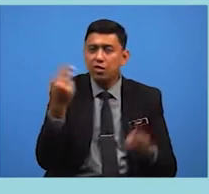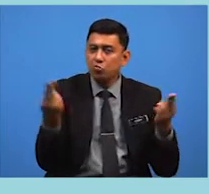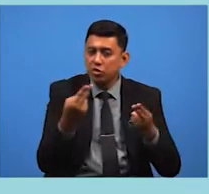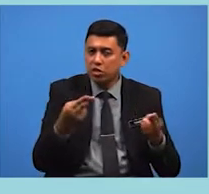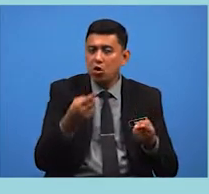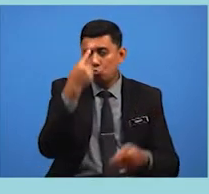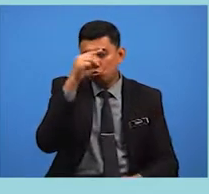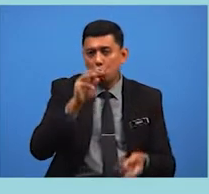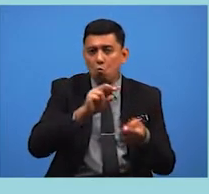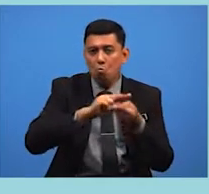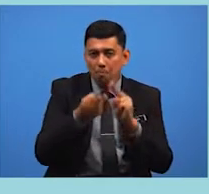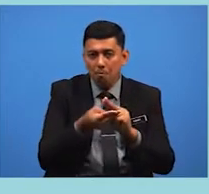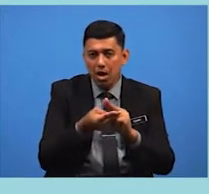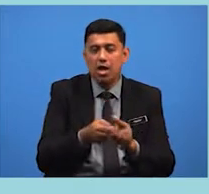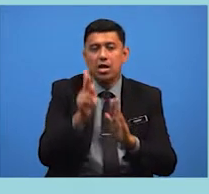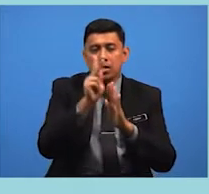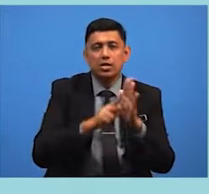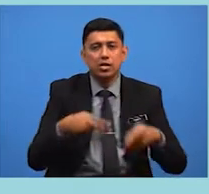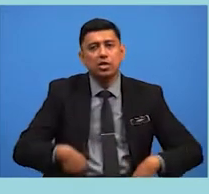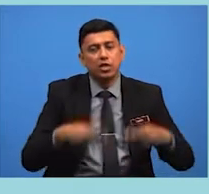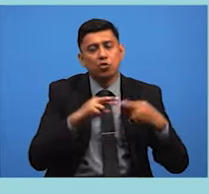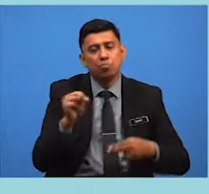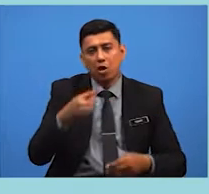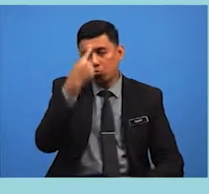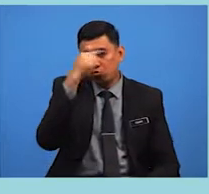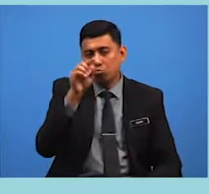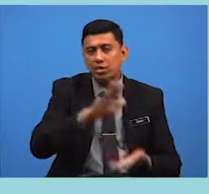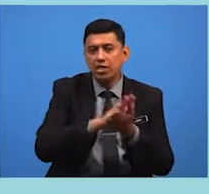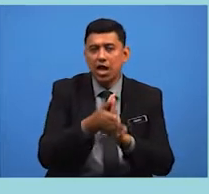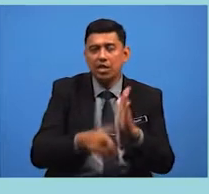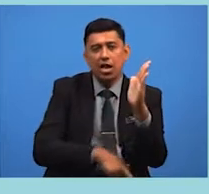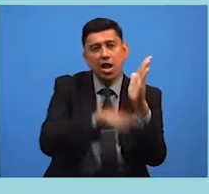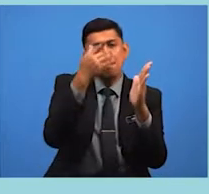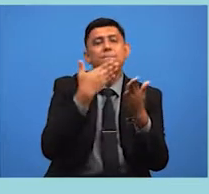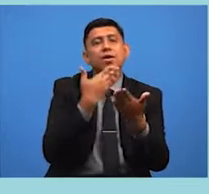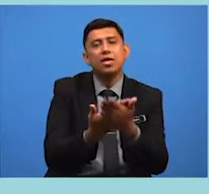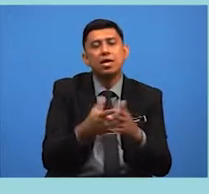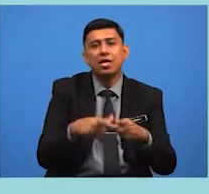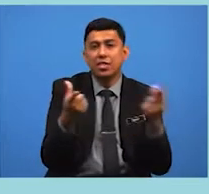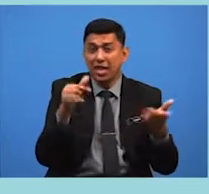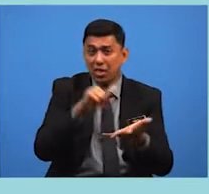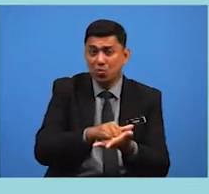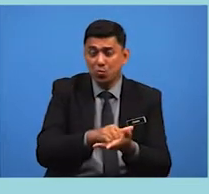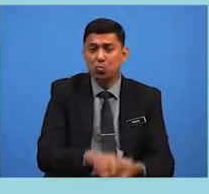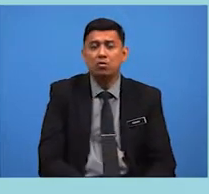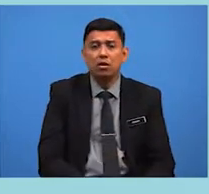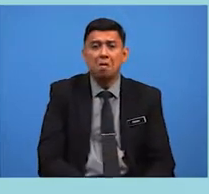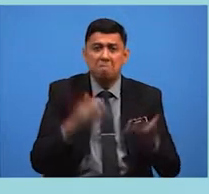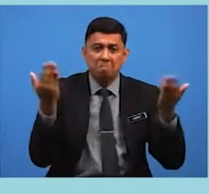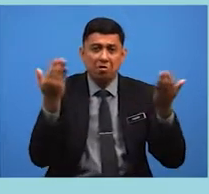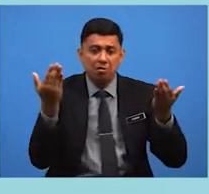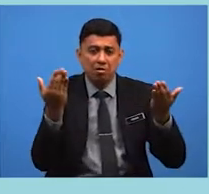mengubah kehidupan agar diri kita menjadi lebih baik. Selain itu, kita disarankan